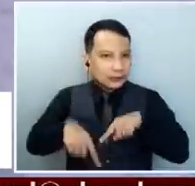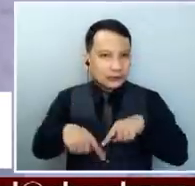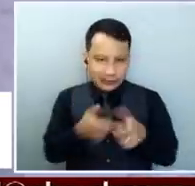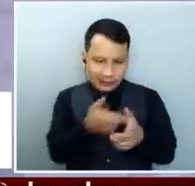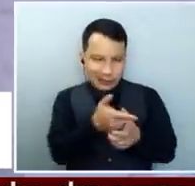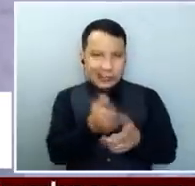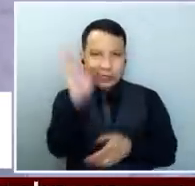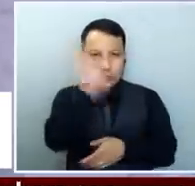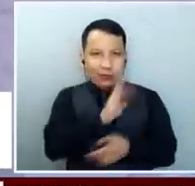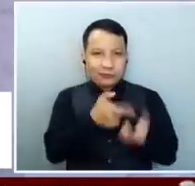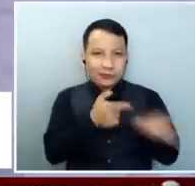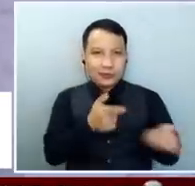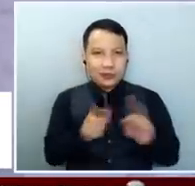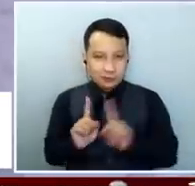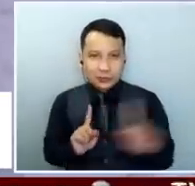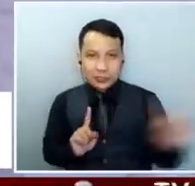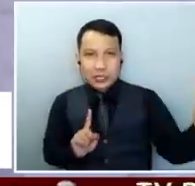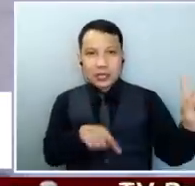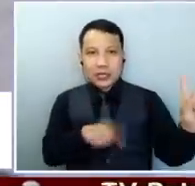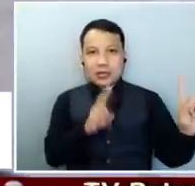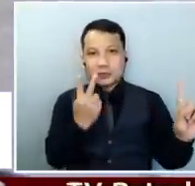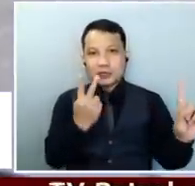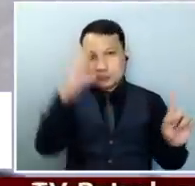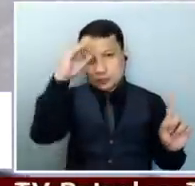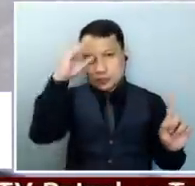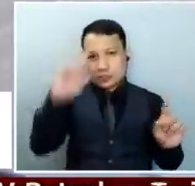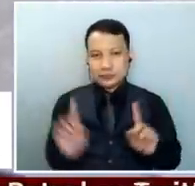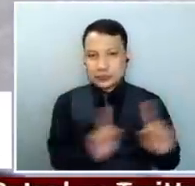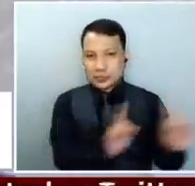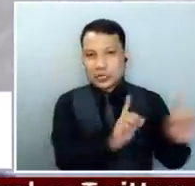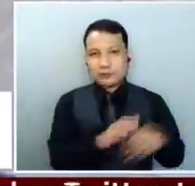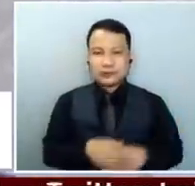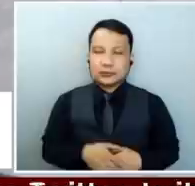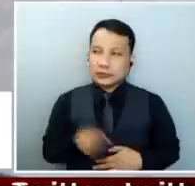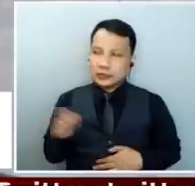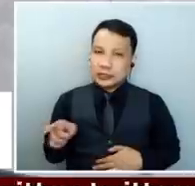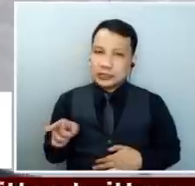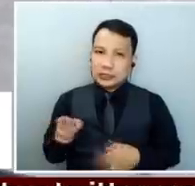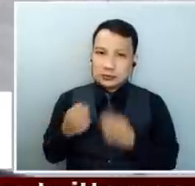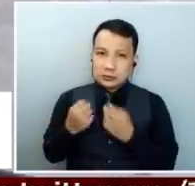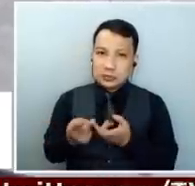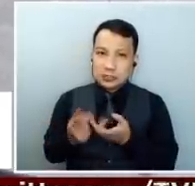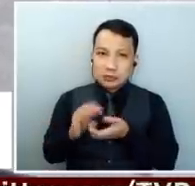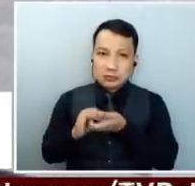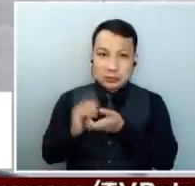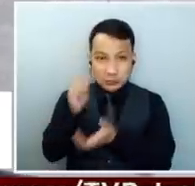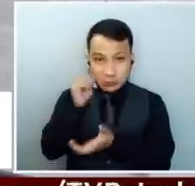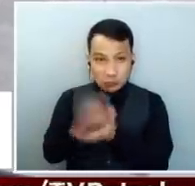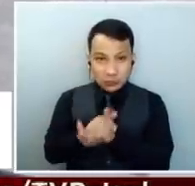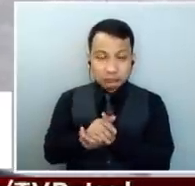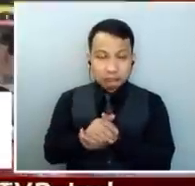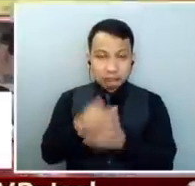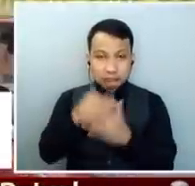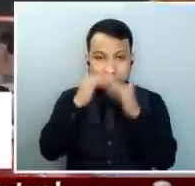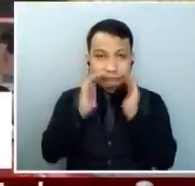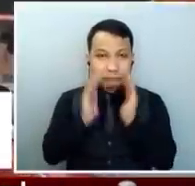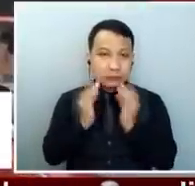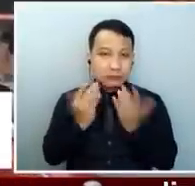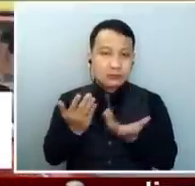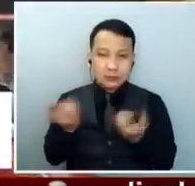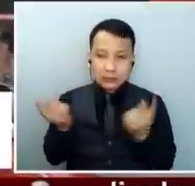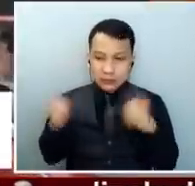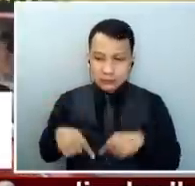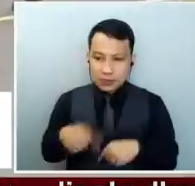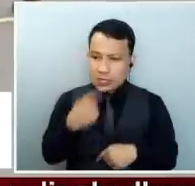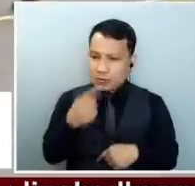baril. Tumakbo sa parehong direksyon ang dalawang lalaki. Hindi matanggap ng live-in partner ng biktima ang kanyang sinapit. Nagpaalam